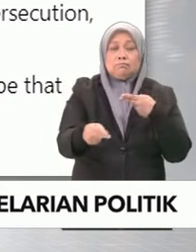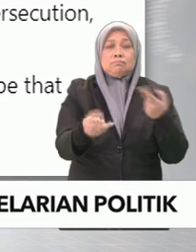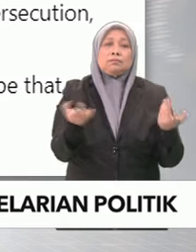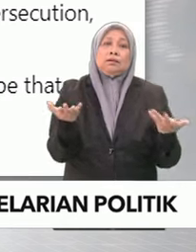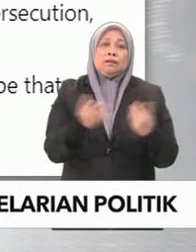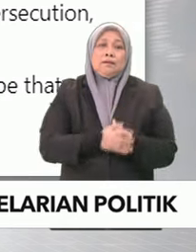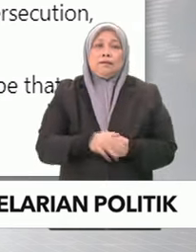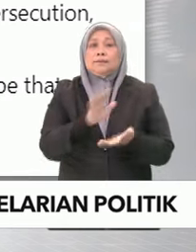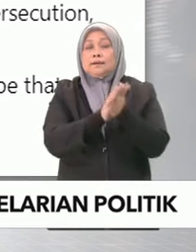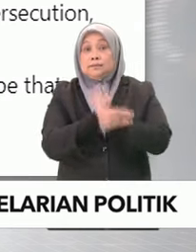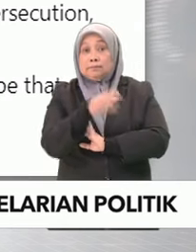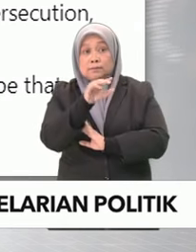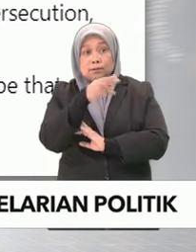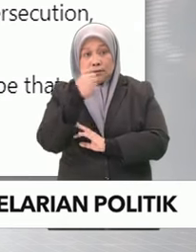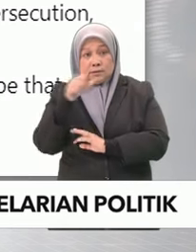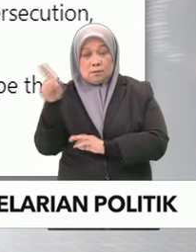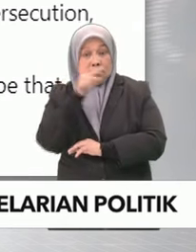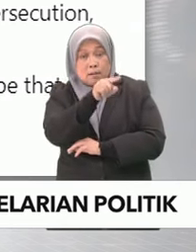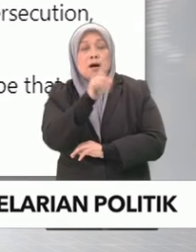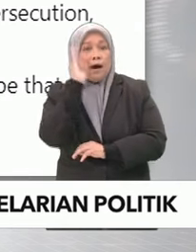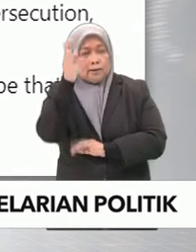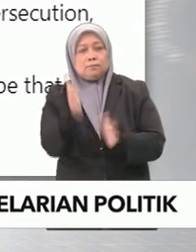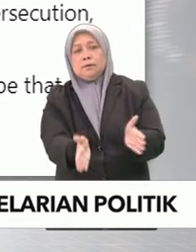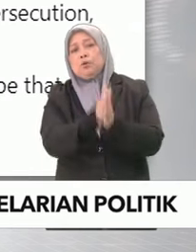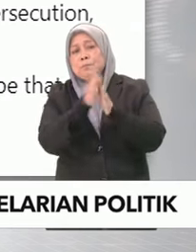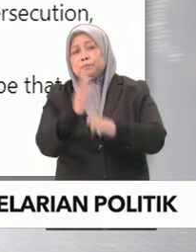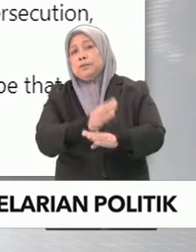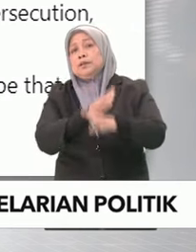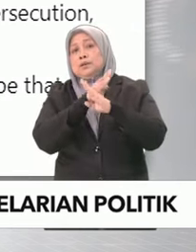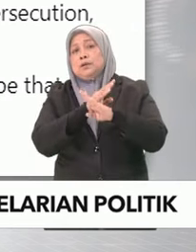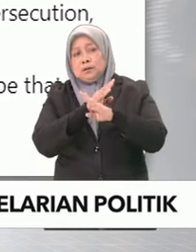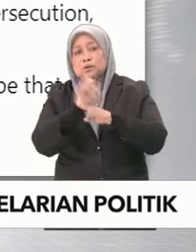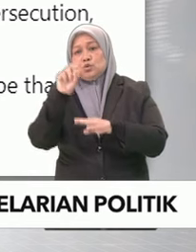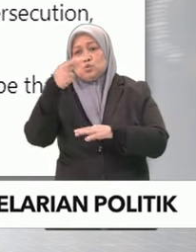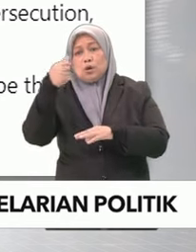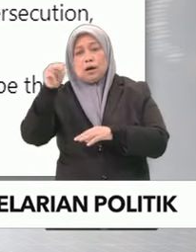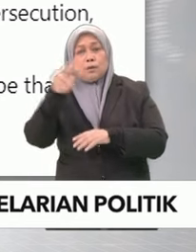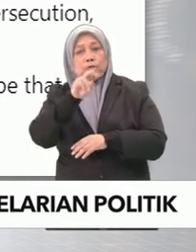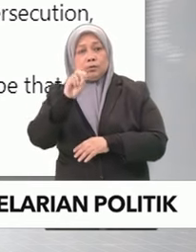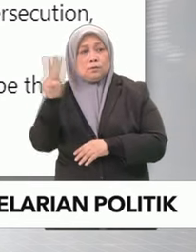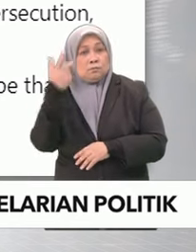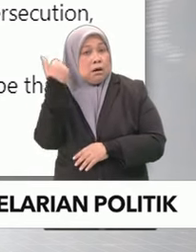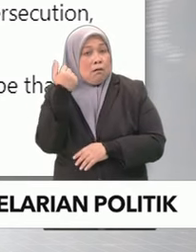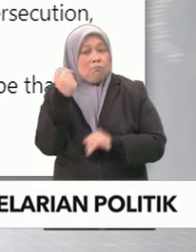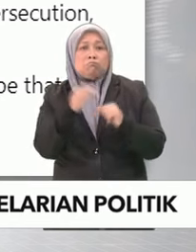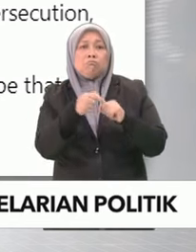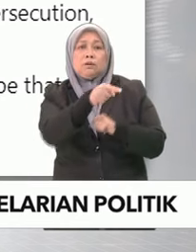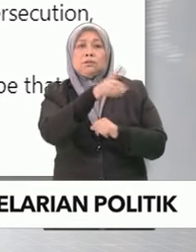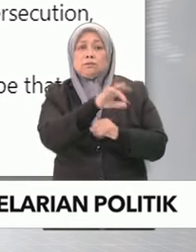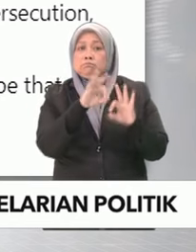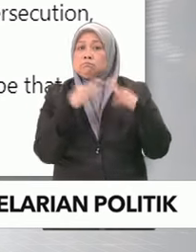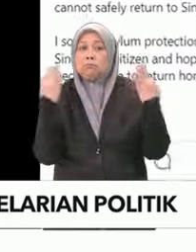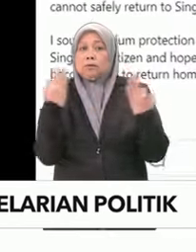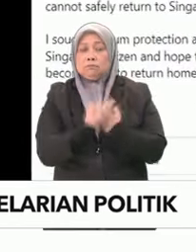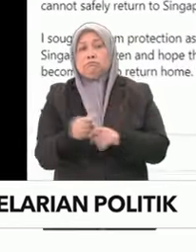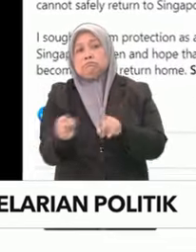shinyang memberitahu beliau ada memohon perlindungan Suaka pada 2022 atas dakwaan beliau dan keluarganya